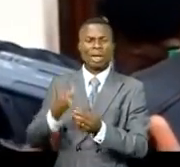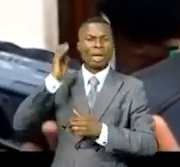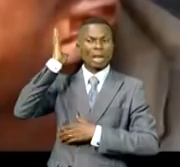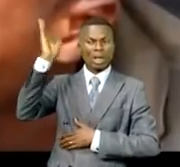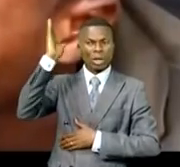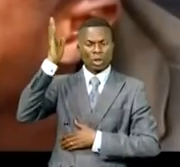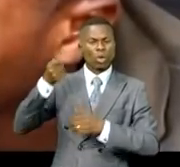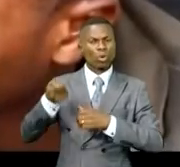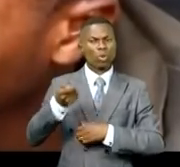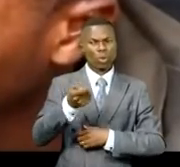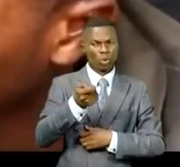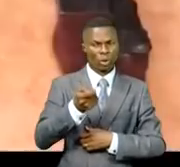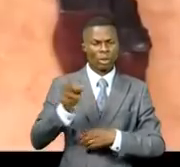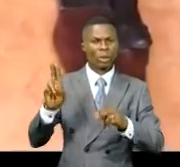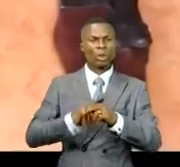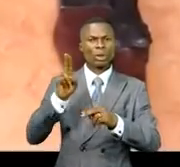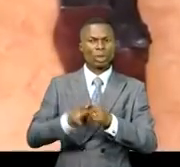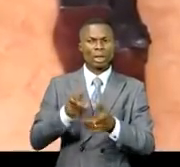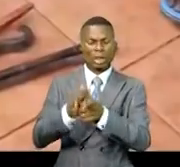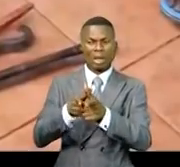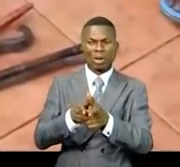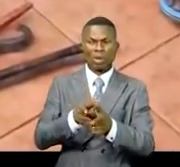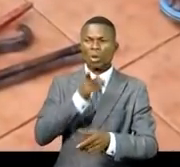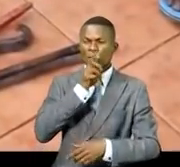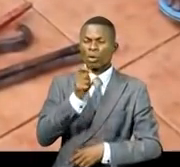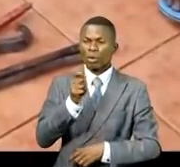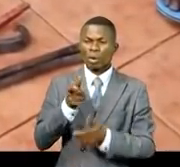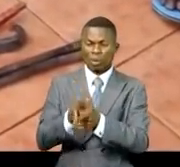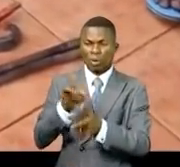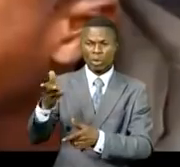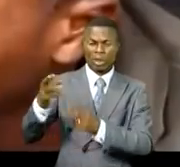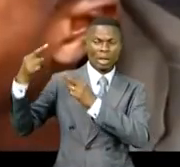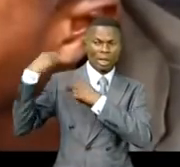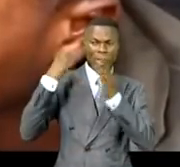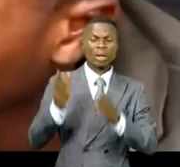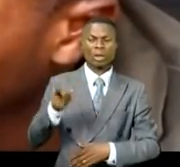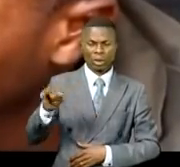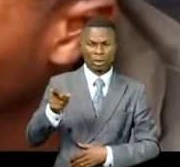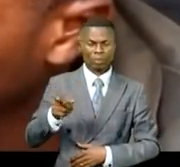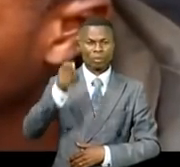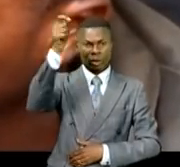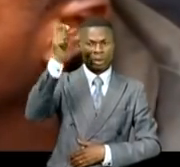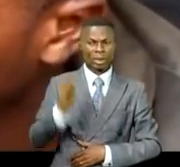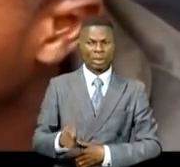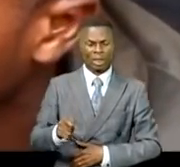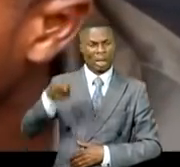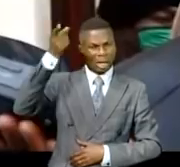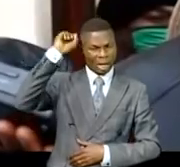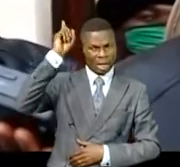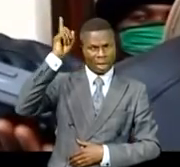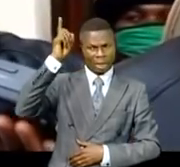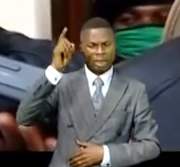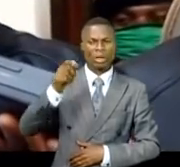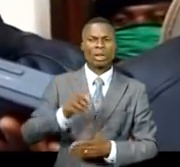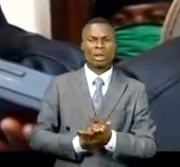ces criminels qui utilisaient des armes à feu, et que leurs responsables, leurs chefs, ce sont des militaires déserteurs, des FARDC.